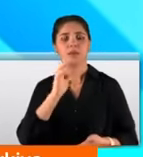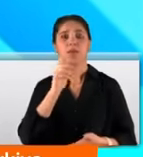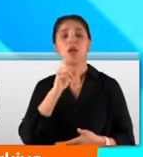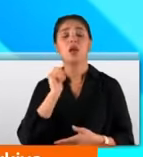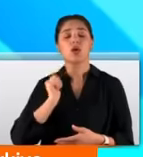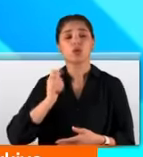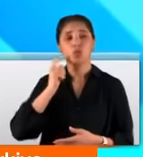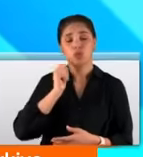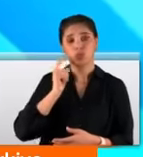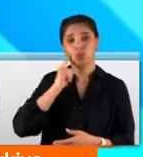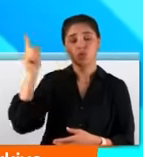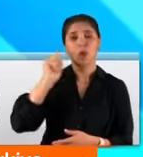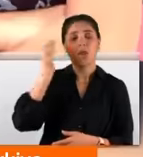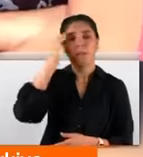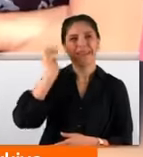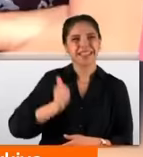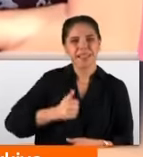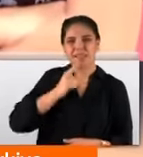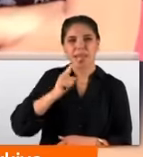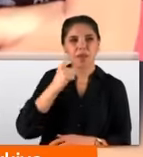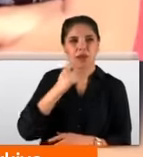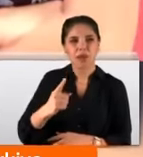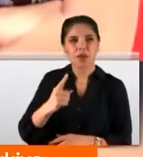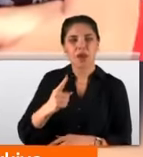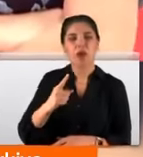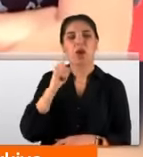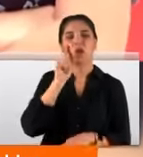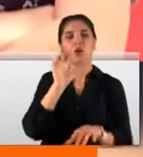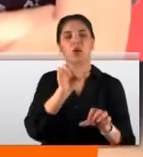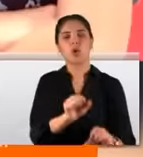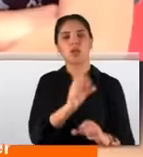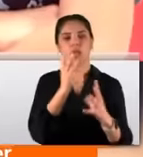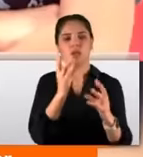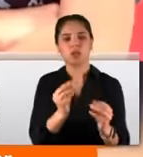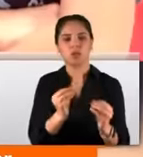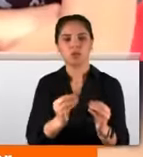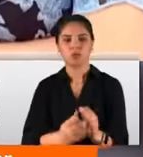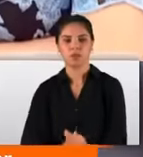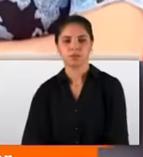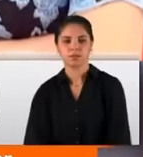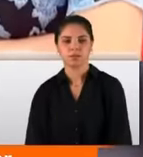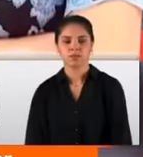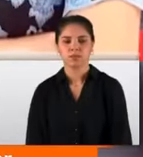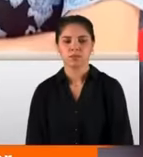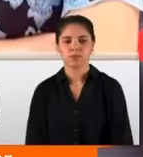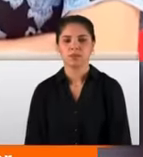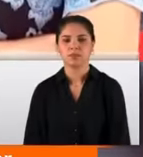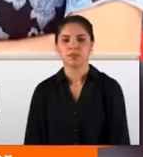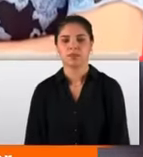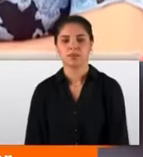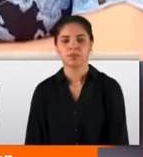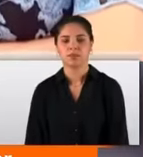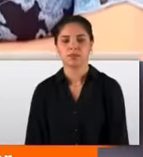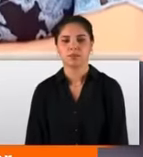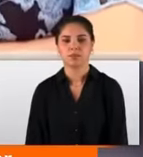talimatıyla stüdyomuzdan gözaltına alındılar. Bu durum tamamen komedi yani, başka bir şey değil. Gereken neyse jandarma ekipleri yapsın. Yapmadın değil mi oğlum? Yapmadım